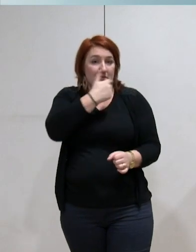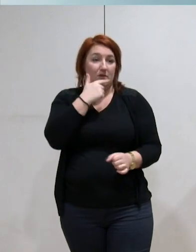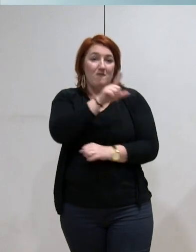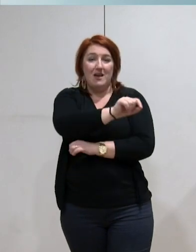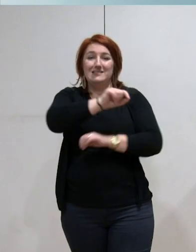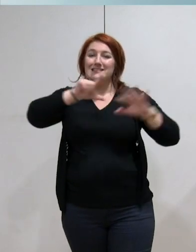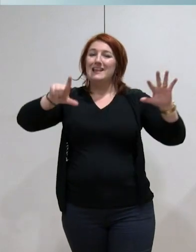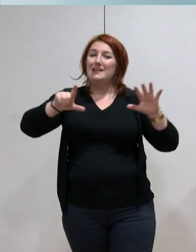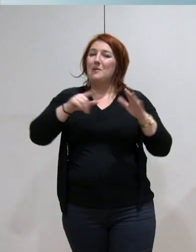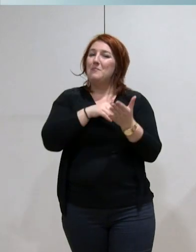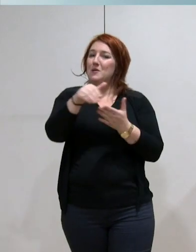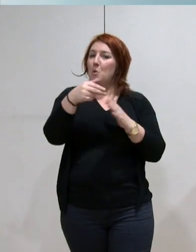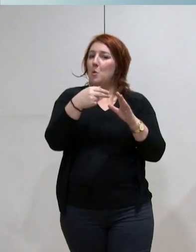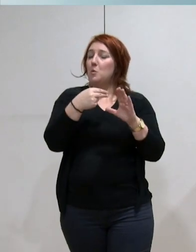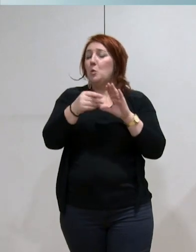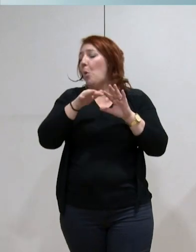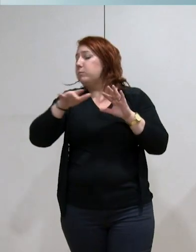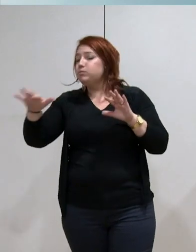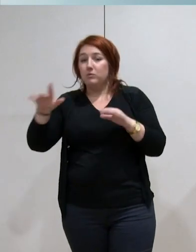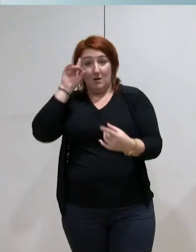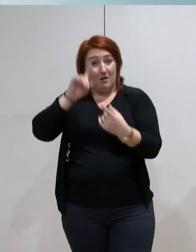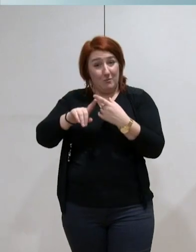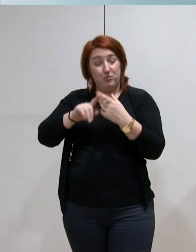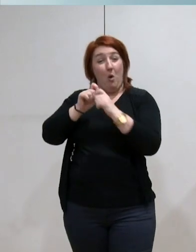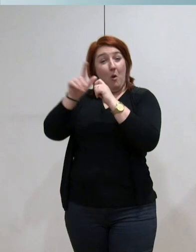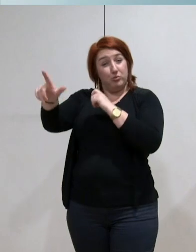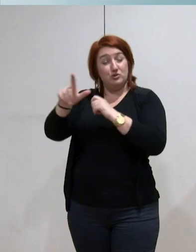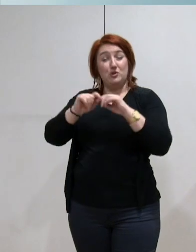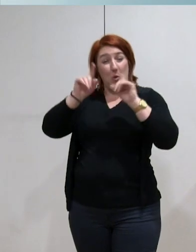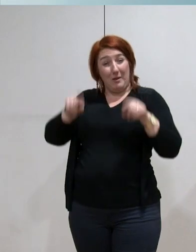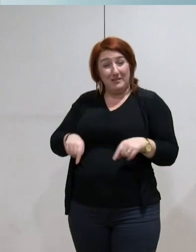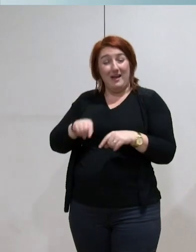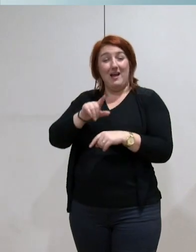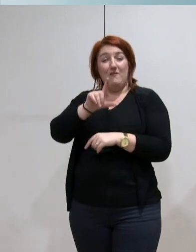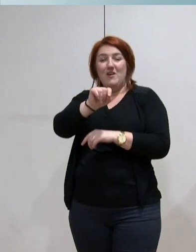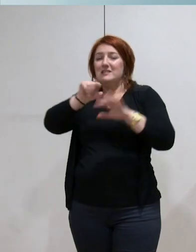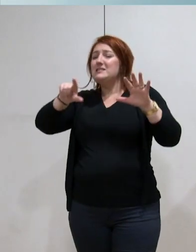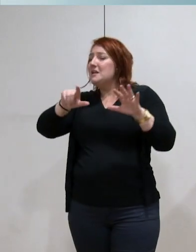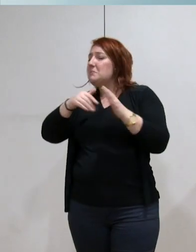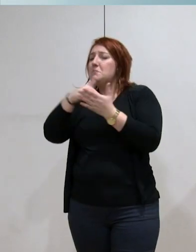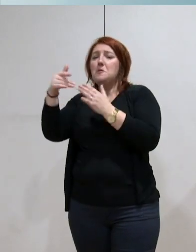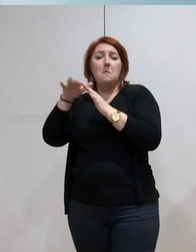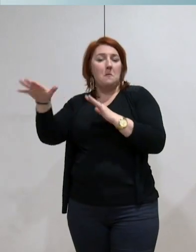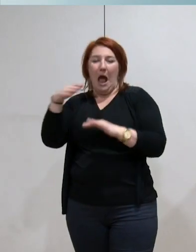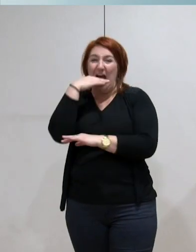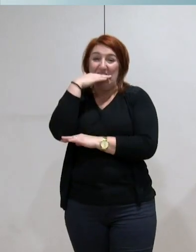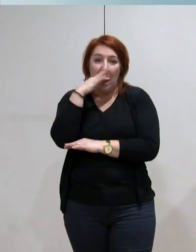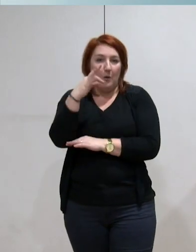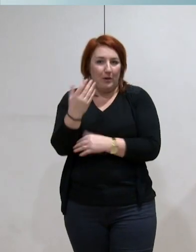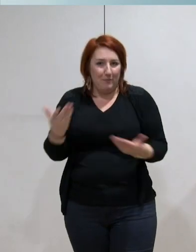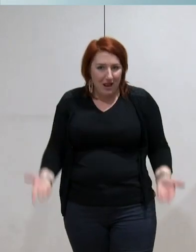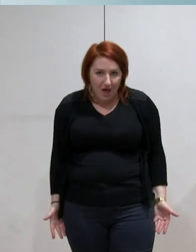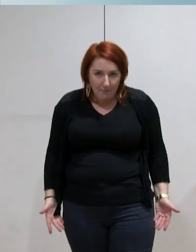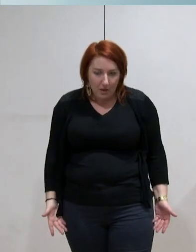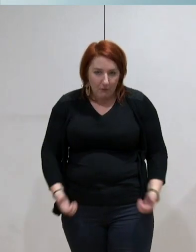débroutill pour rembourser un peu moins de 27 millions de capital on passait ricraque mais on passait quand même là on ne passe plus du